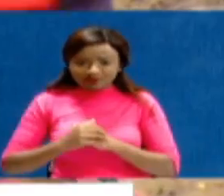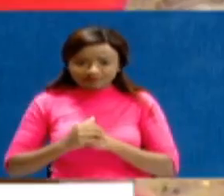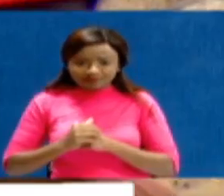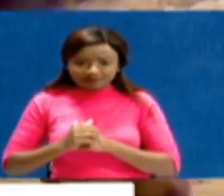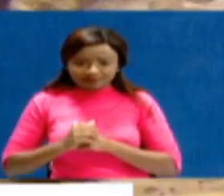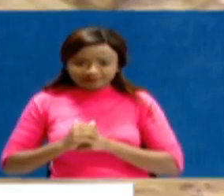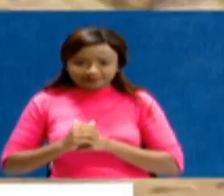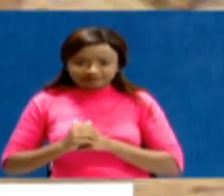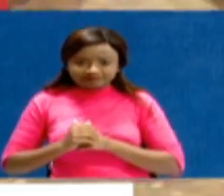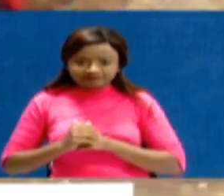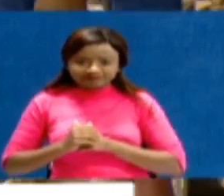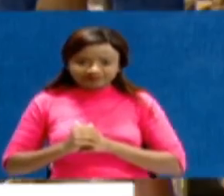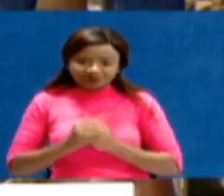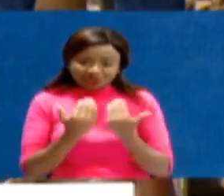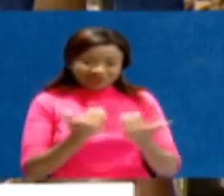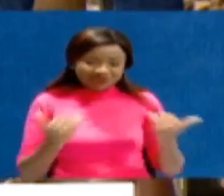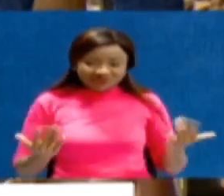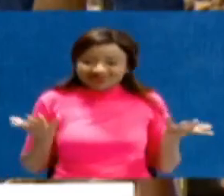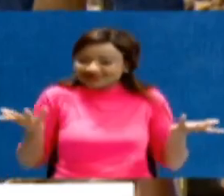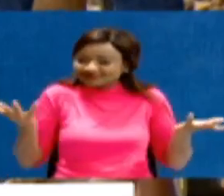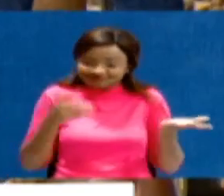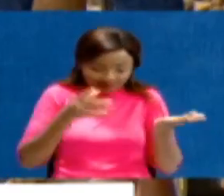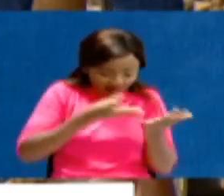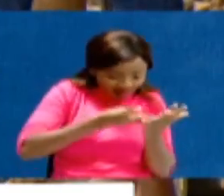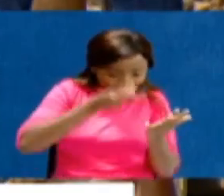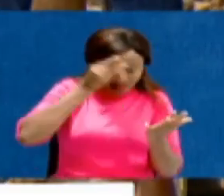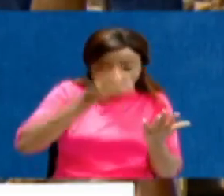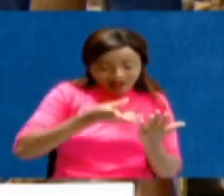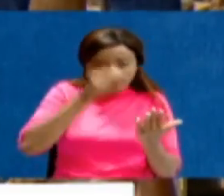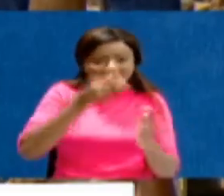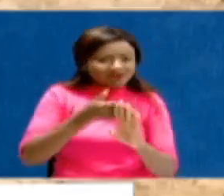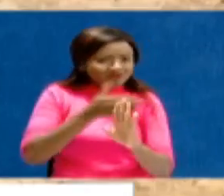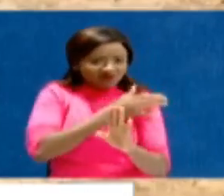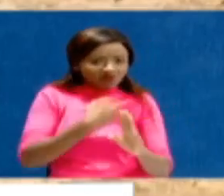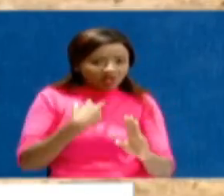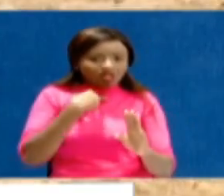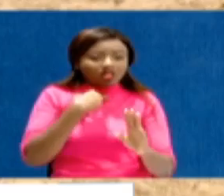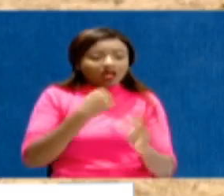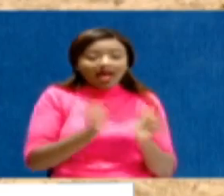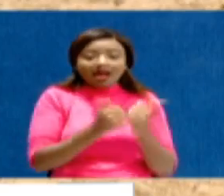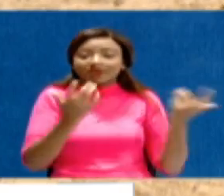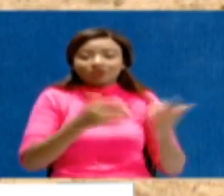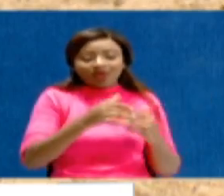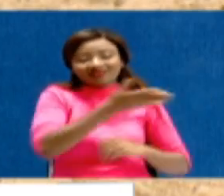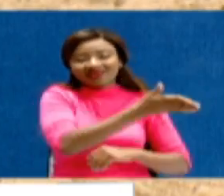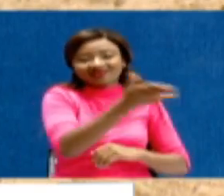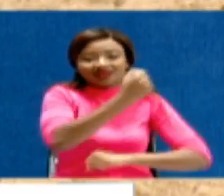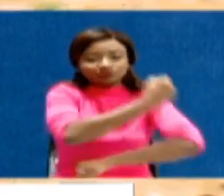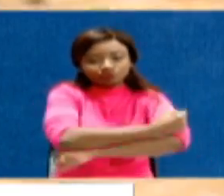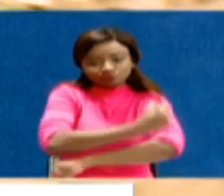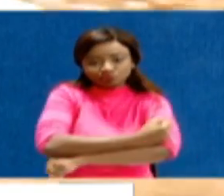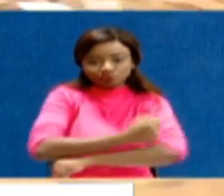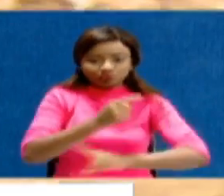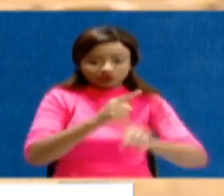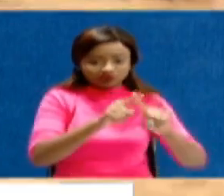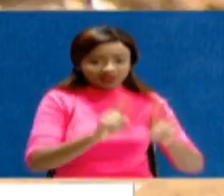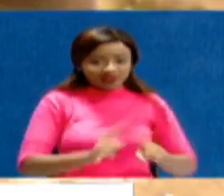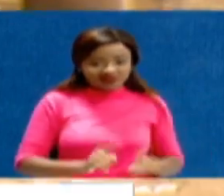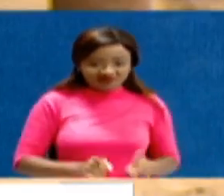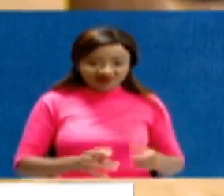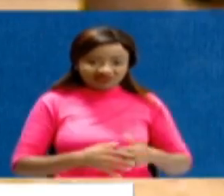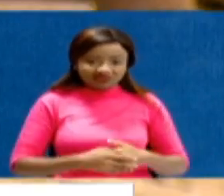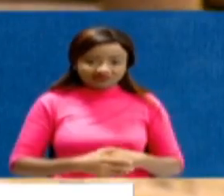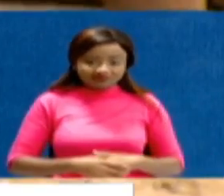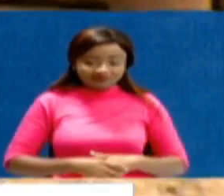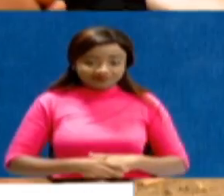ndipo watoto hawa wanaendeleza masomo yao ambayo awali yalifanyika katika uwanja wa shule tofauti wanaposomea. Si hoja